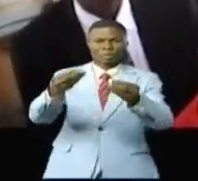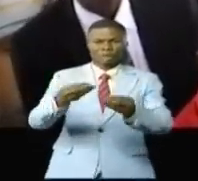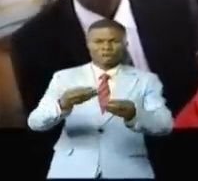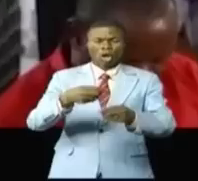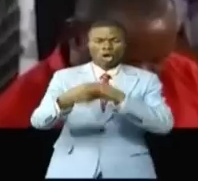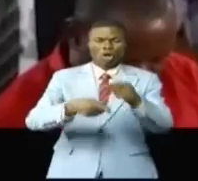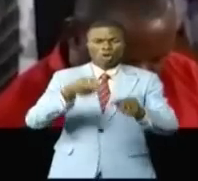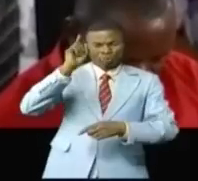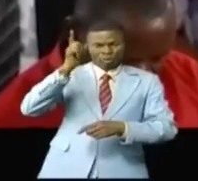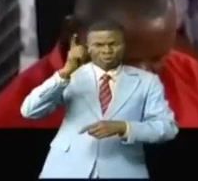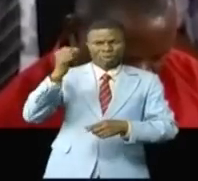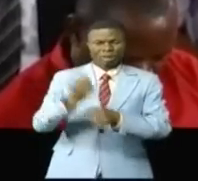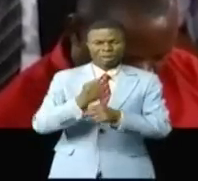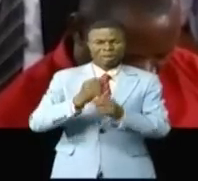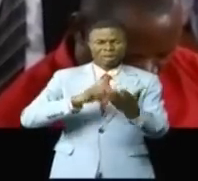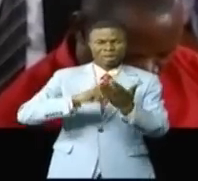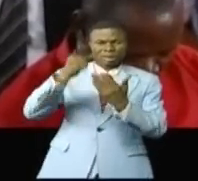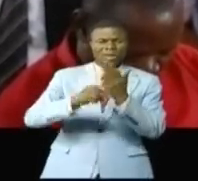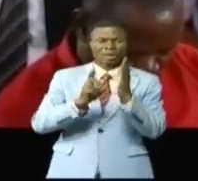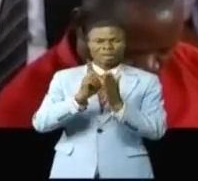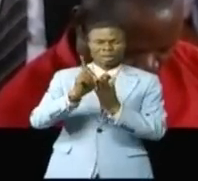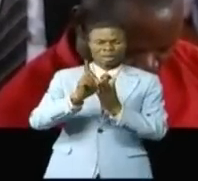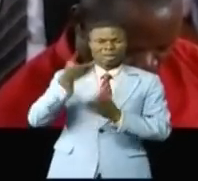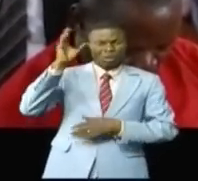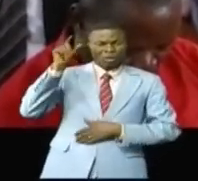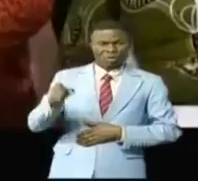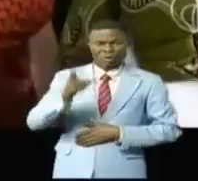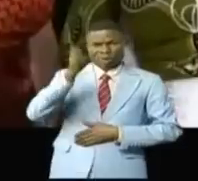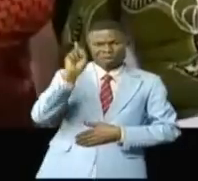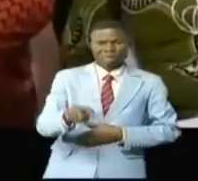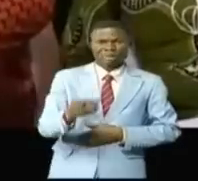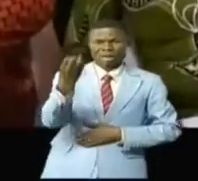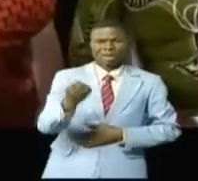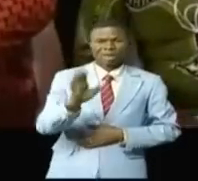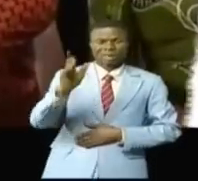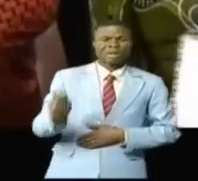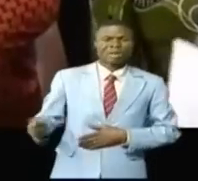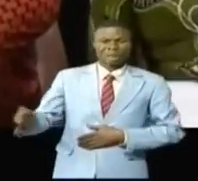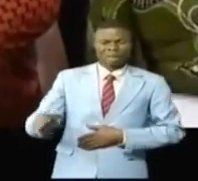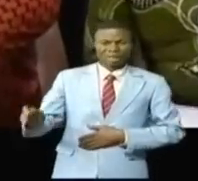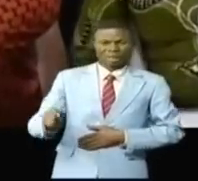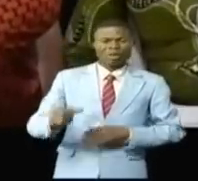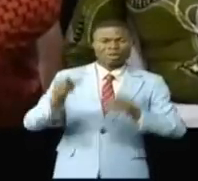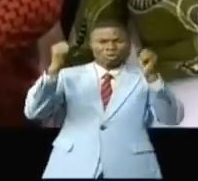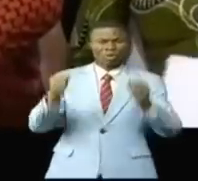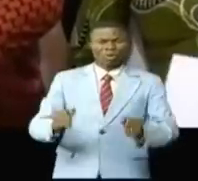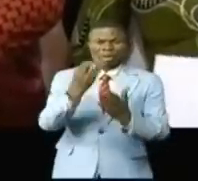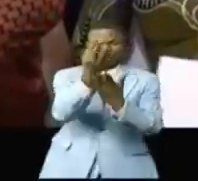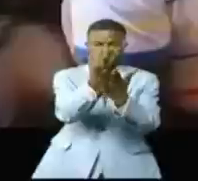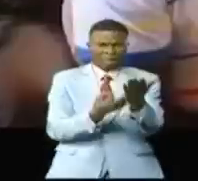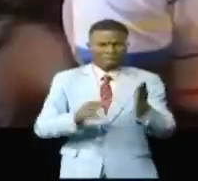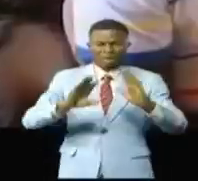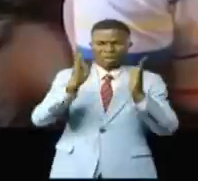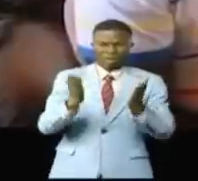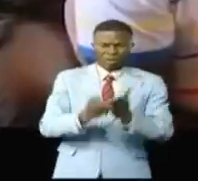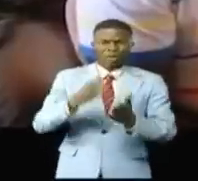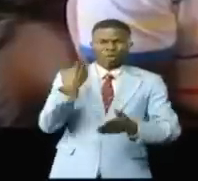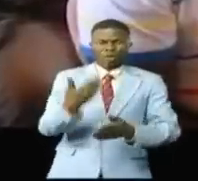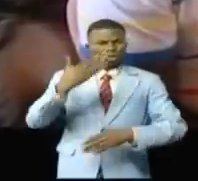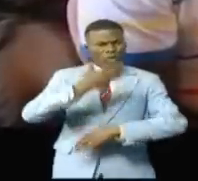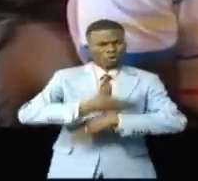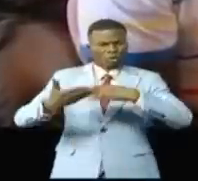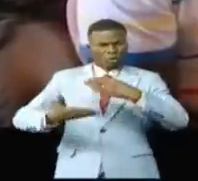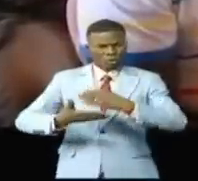de la mise en œuvre du programme de développement local des 145 territoires et de stabiliser les listes de toutes les infrastructures